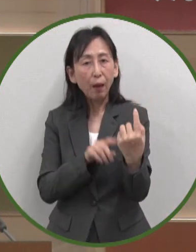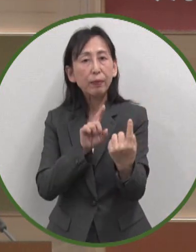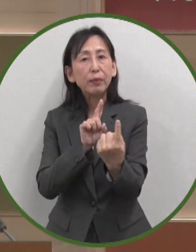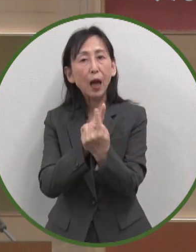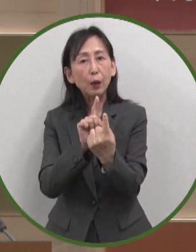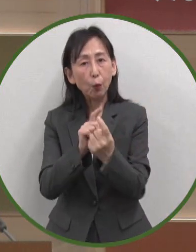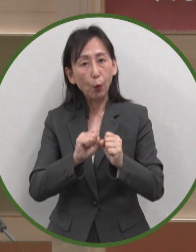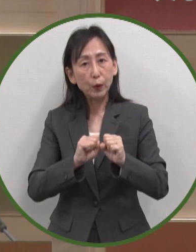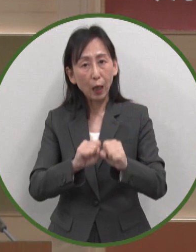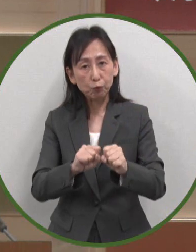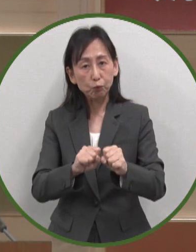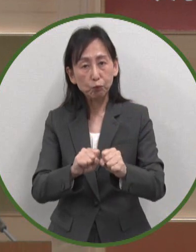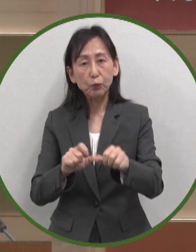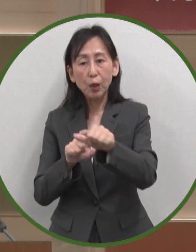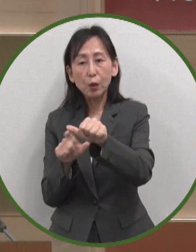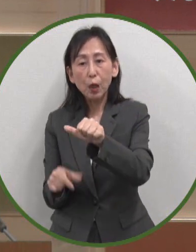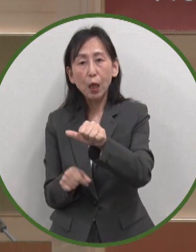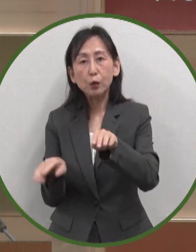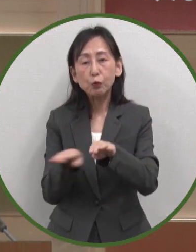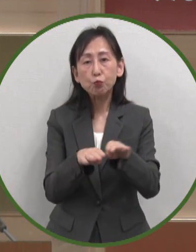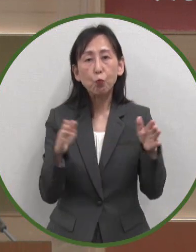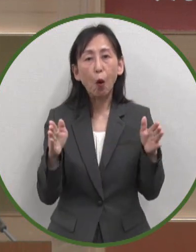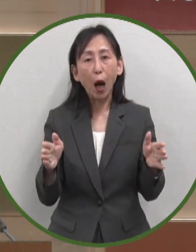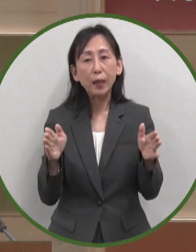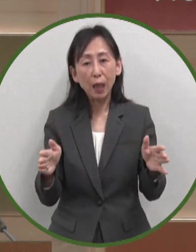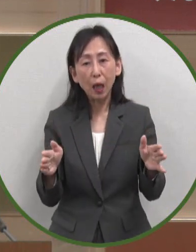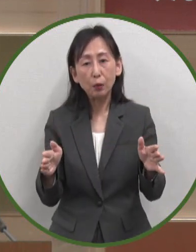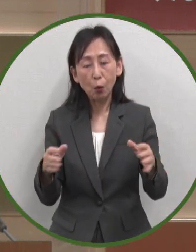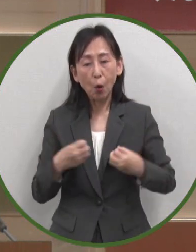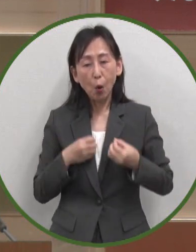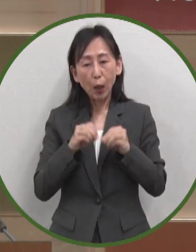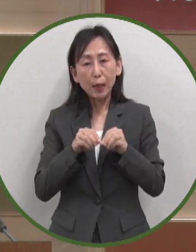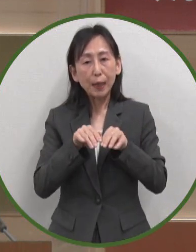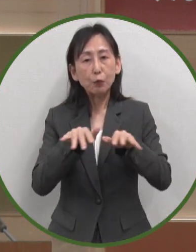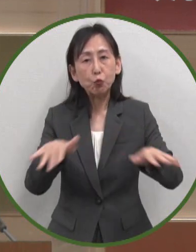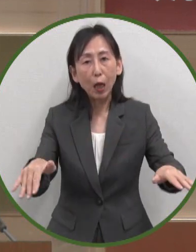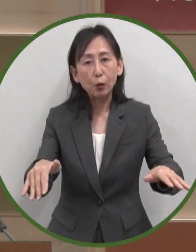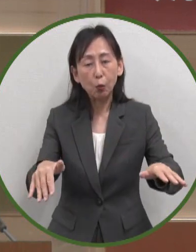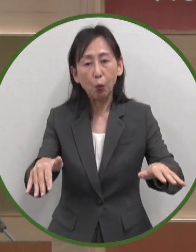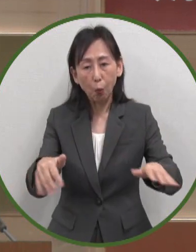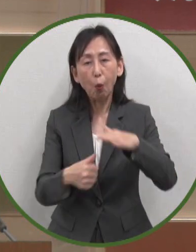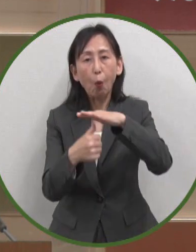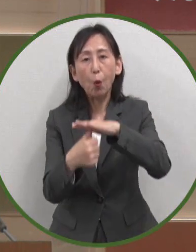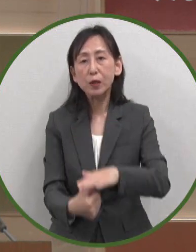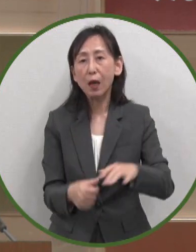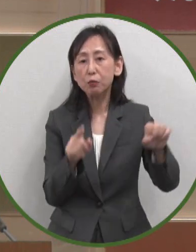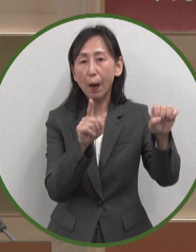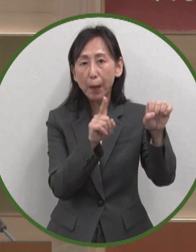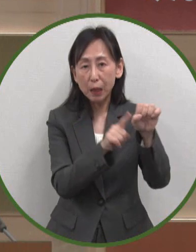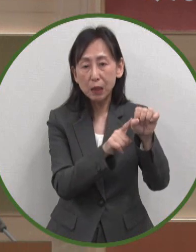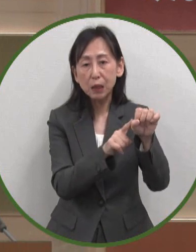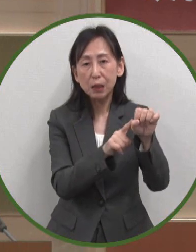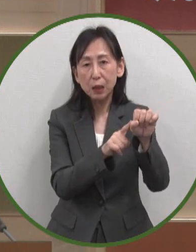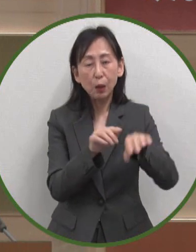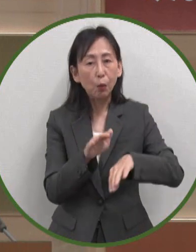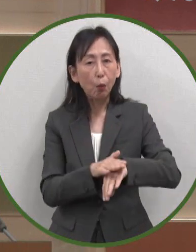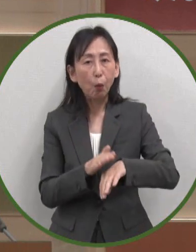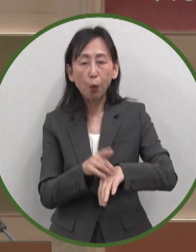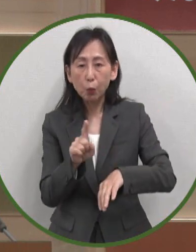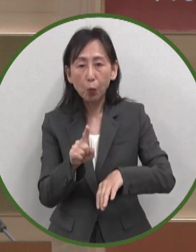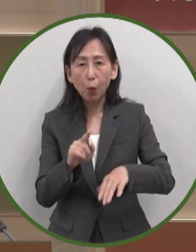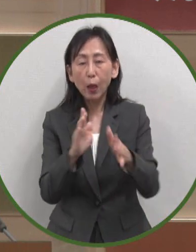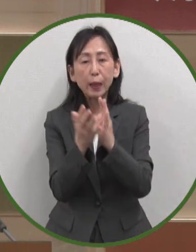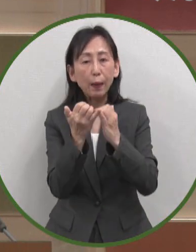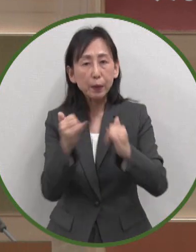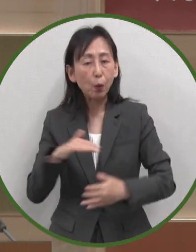ると。で、連休中の感染をできるだけ抑えるためには、先ほど申し上げたですね、県民の皆様への